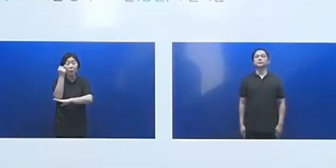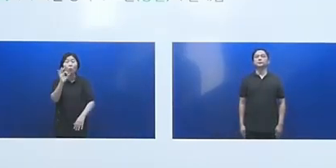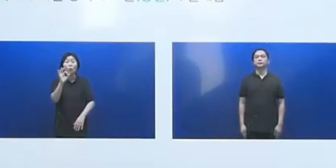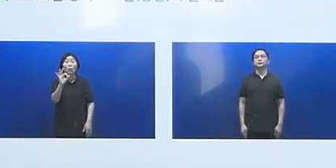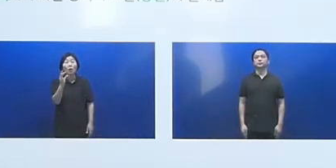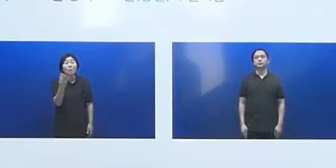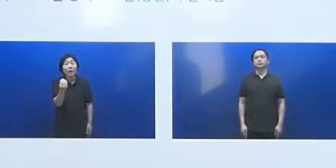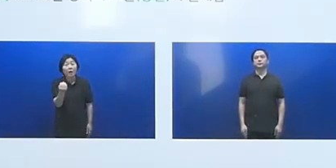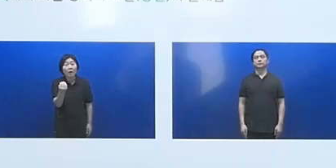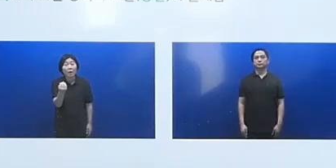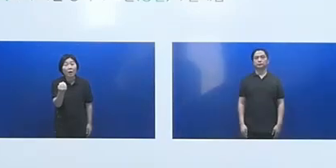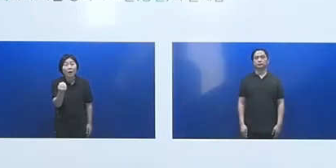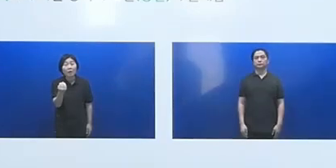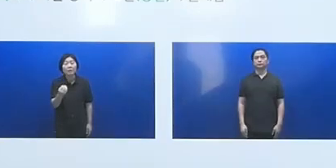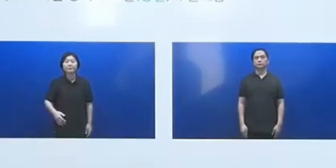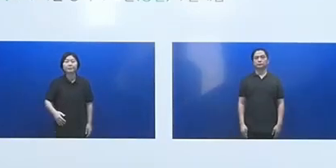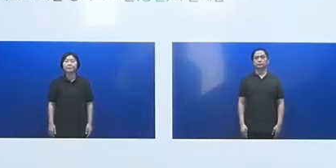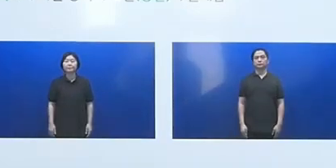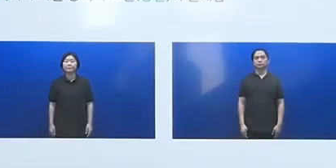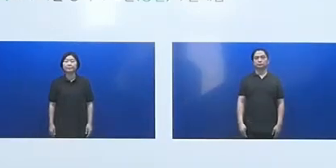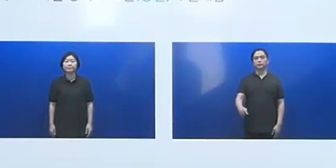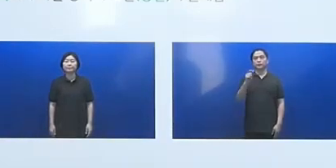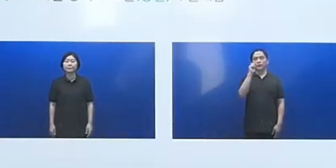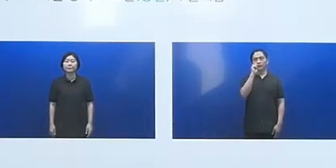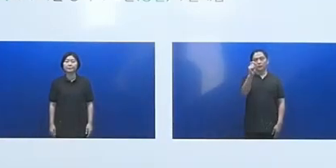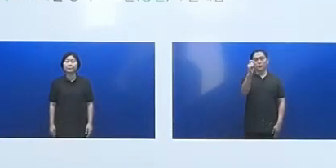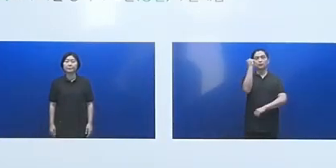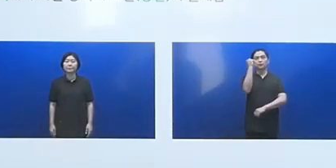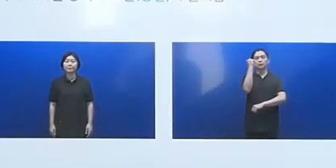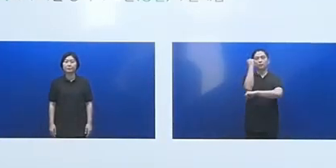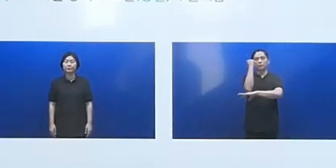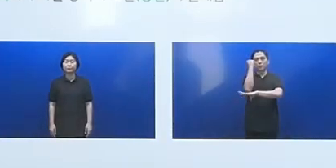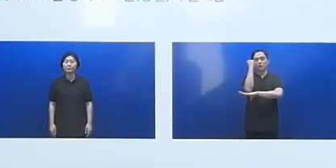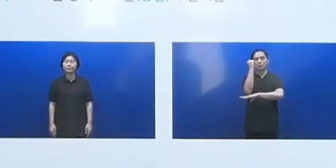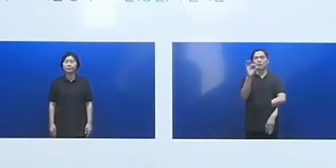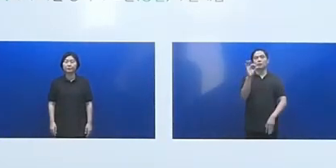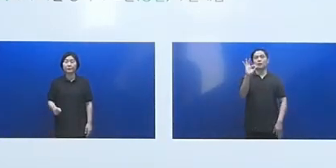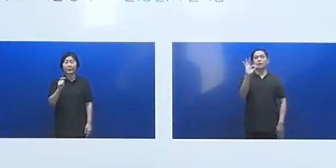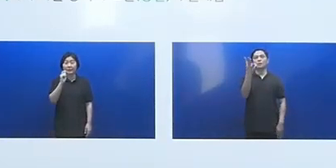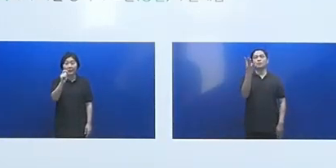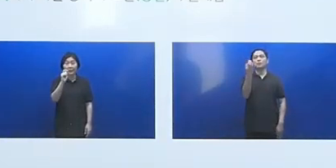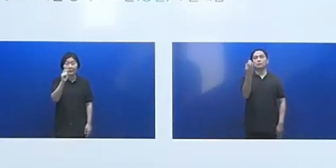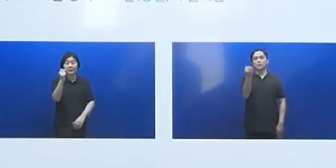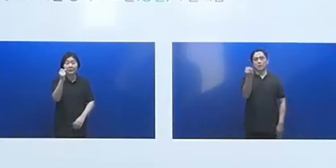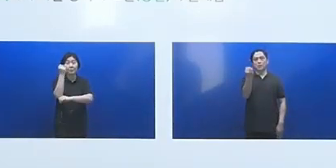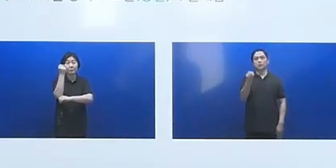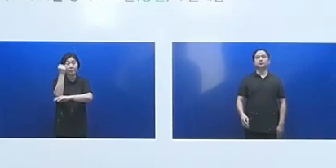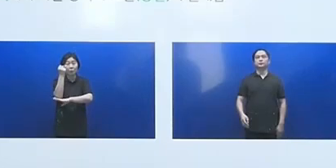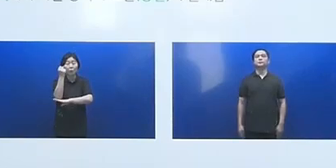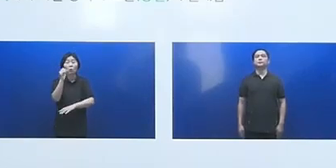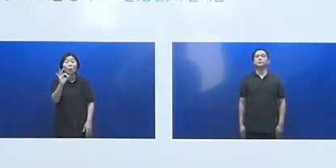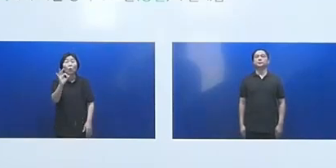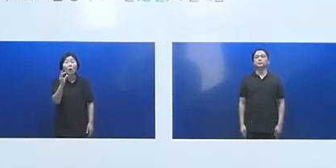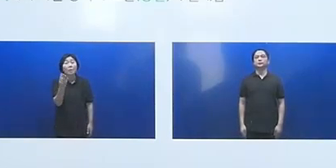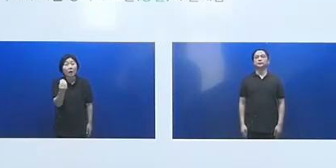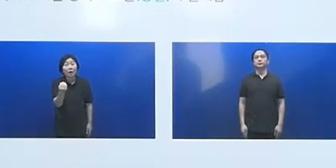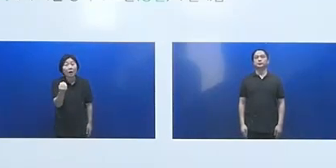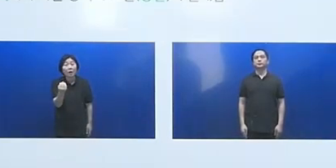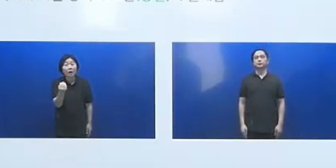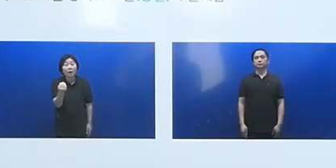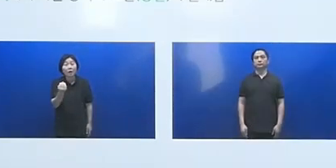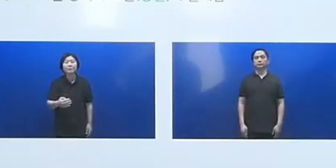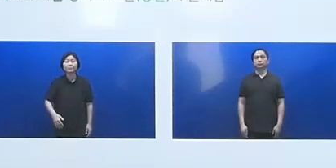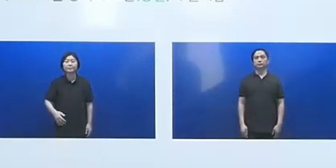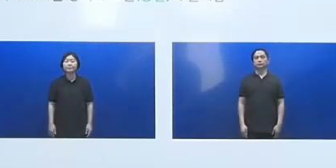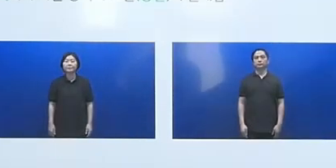분은 표현을 하실 때 손을 빠르게 움직이시는 분들이 있을 것이고, 어떤 부분은 손을 이제 천천히 움직이시는 분도 있으실 거기 때문에